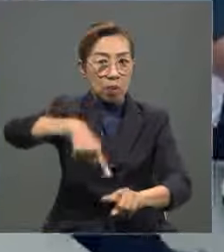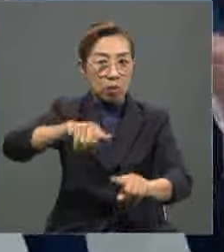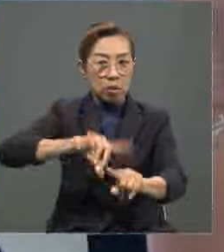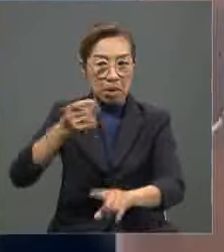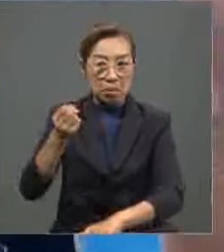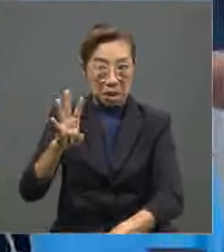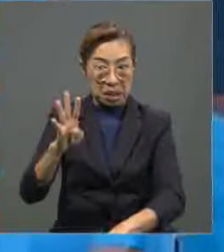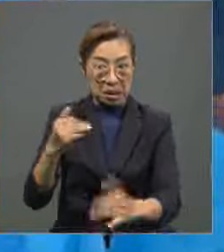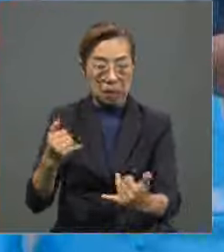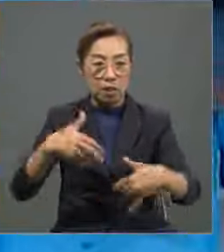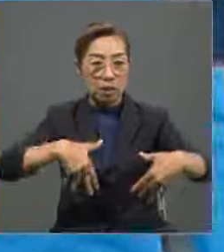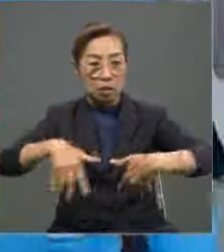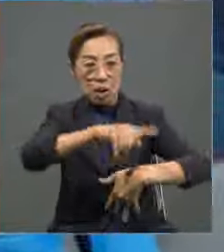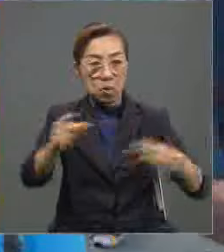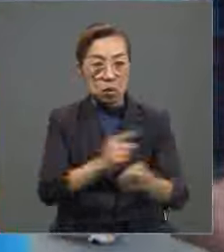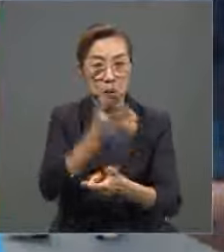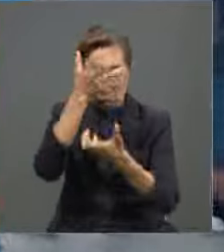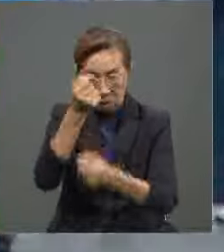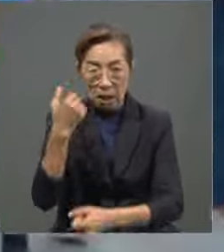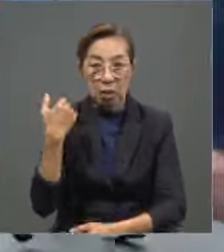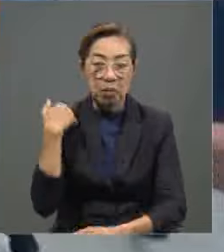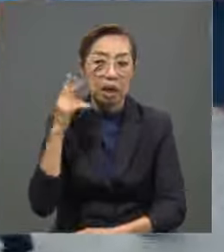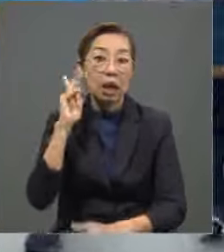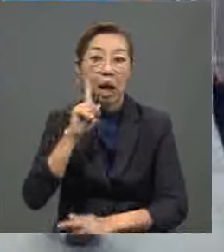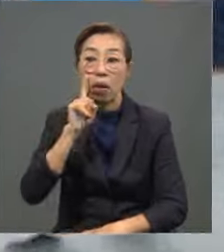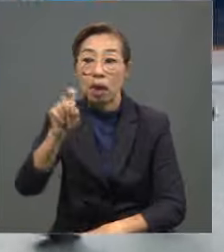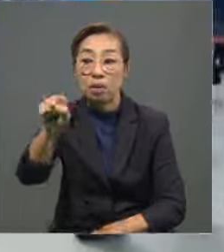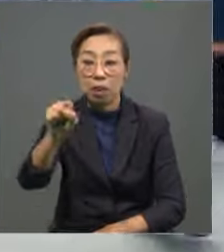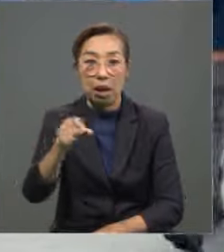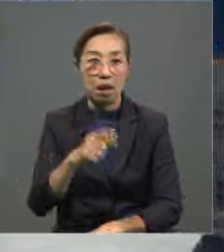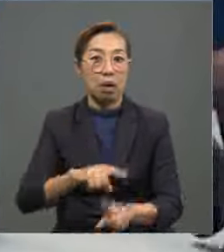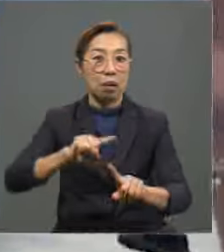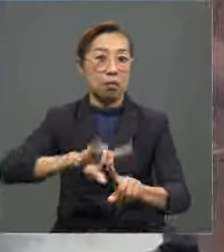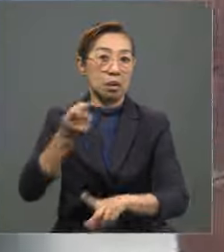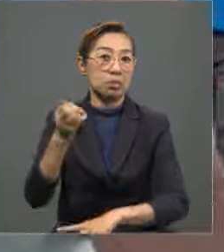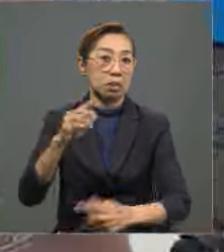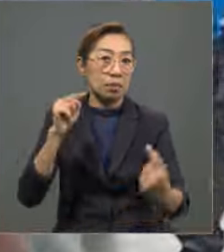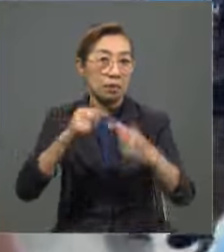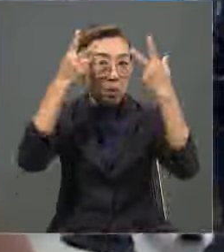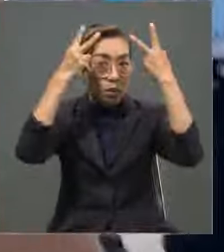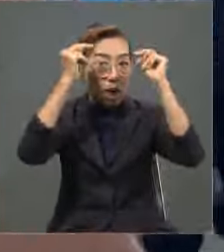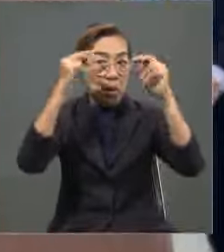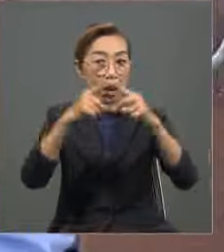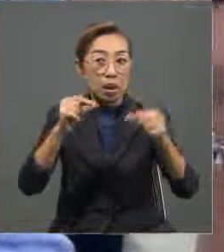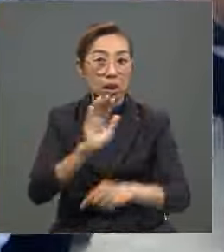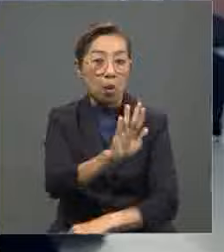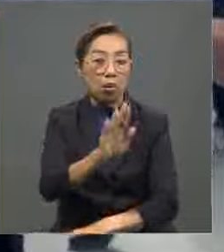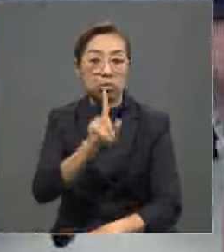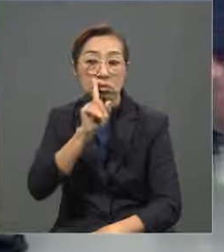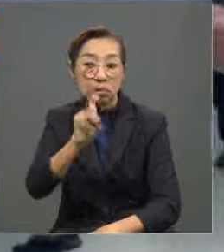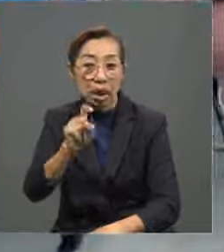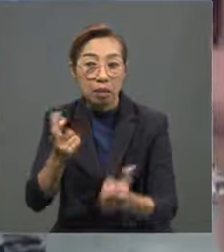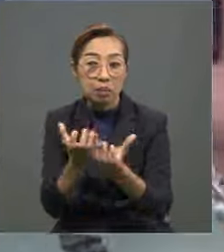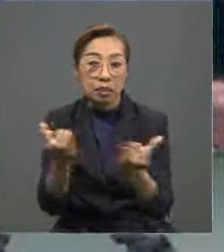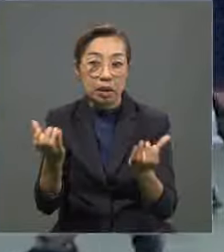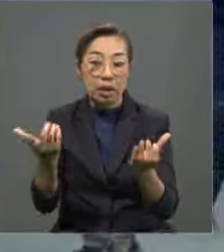ที่สนใจของสังคมด้วยอย่าง 14เนี้ยคดีของนายกรัฐมนตรีอค่ะถามประธาน 3รัฐธรรมนูญ